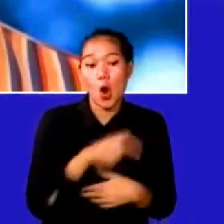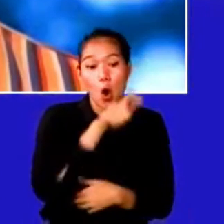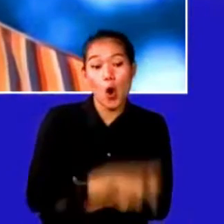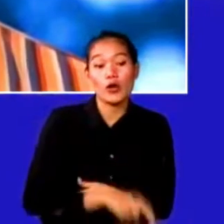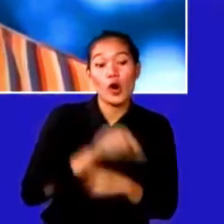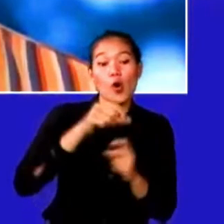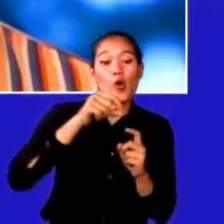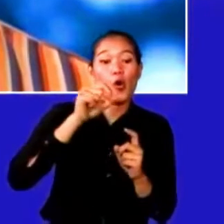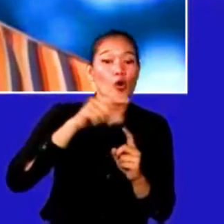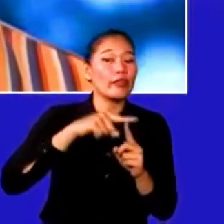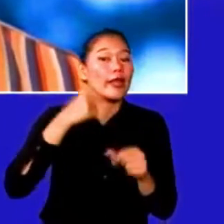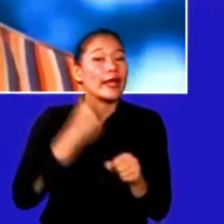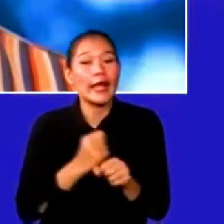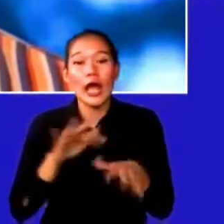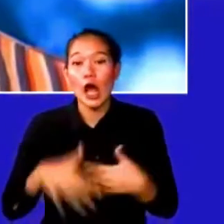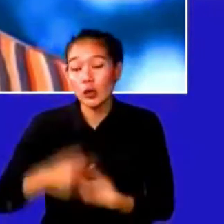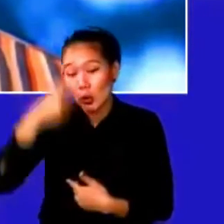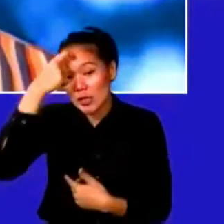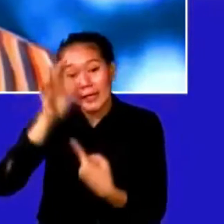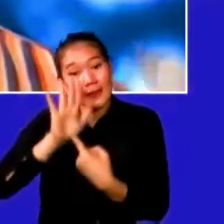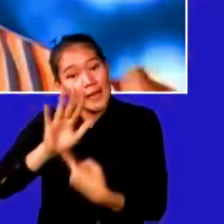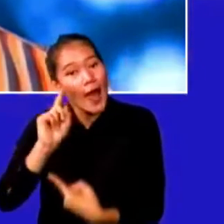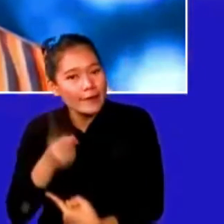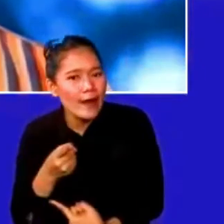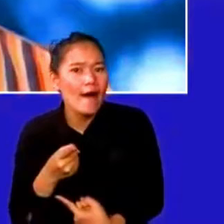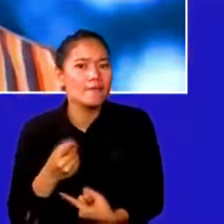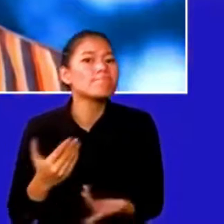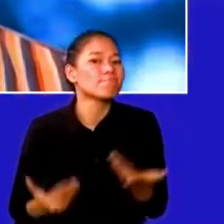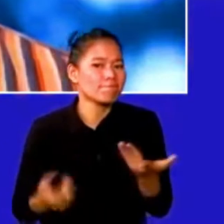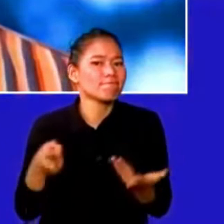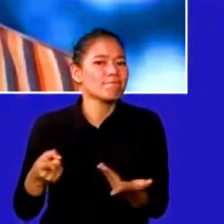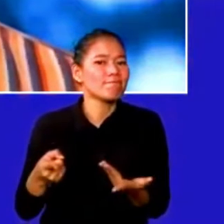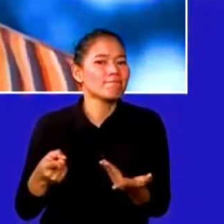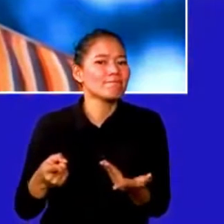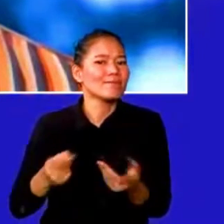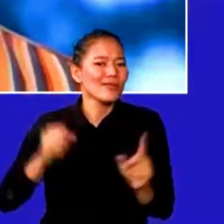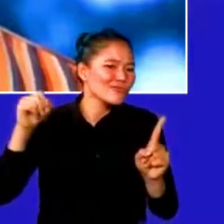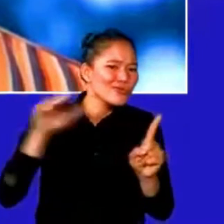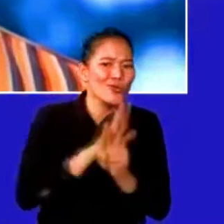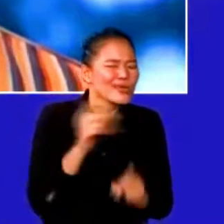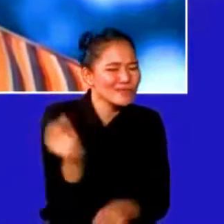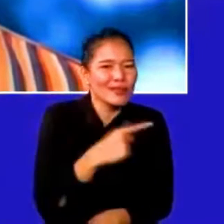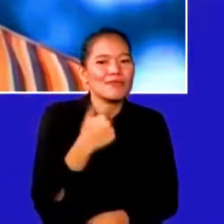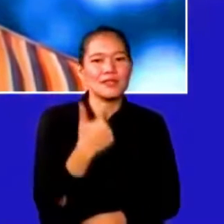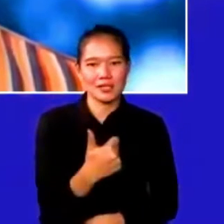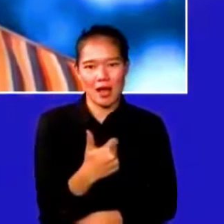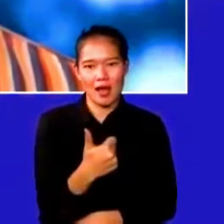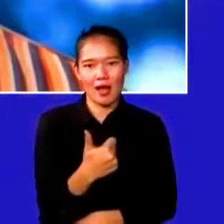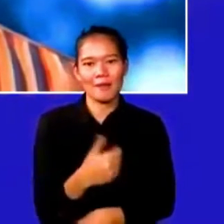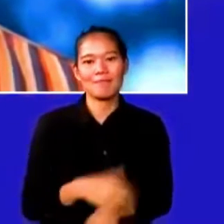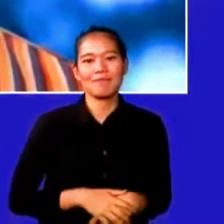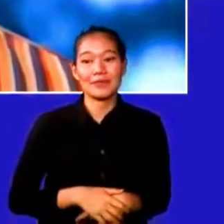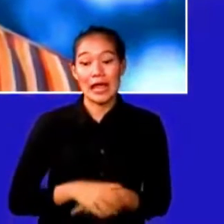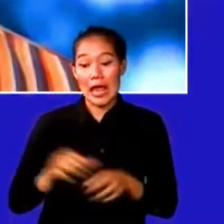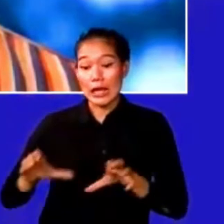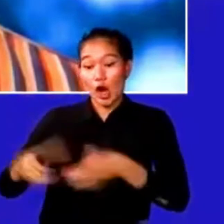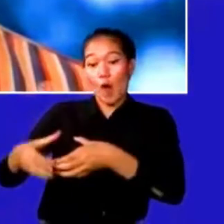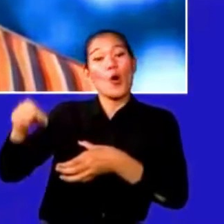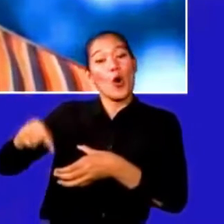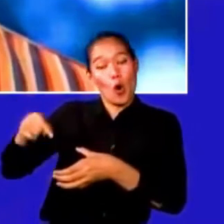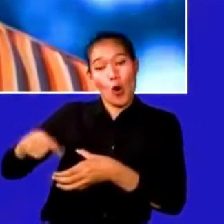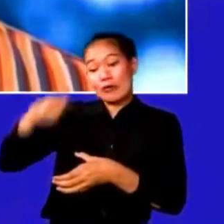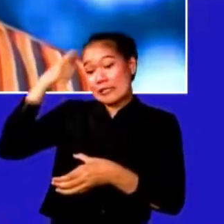ataupun ia memang pembawa penyakit ya dengan gejala atau tanpa gejala itu bisa menularkan dengan cepat dan dalam suatu kelompok